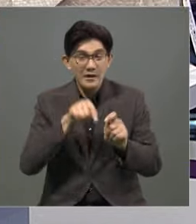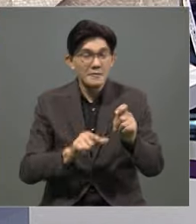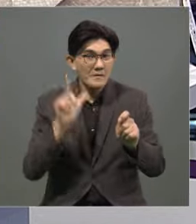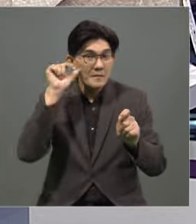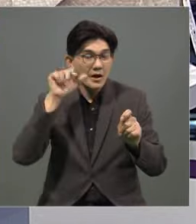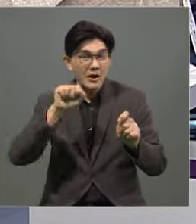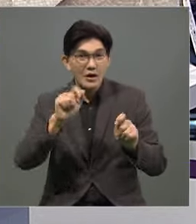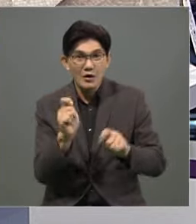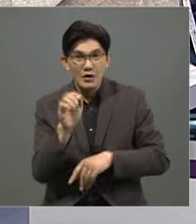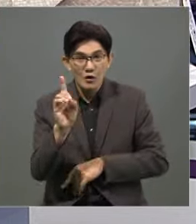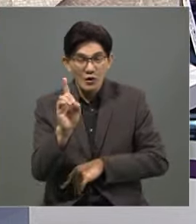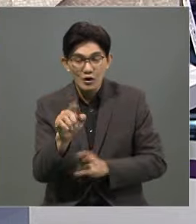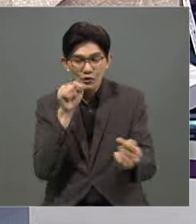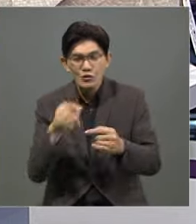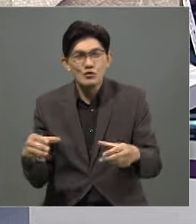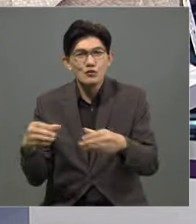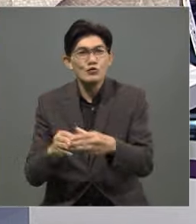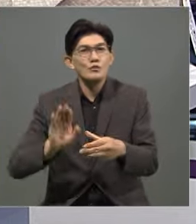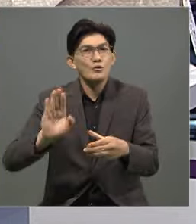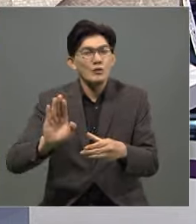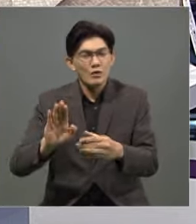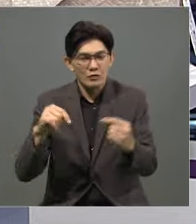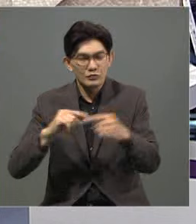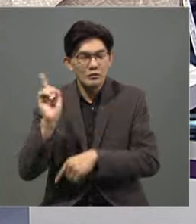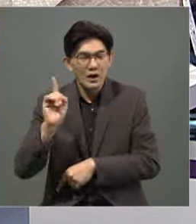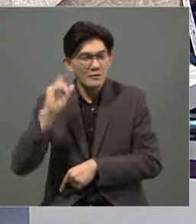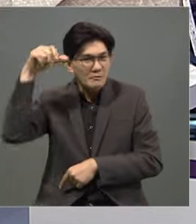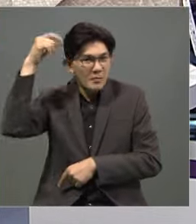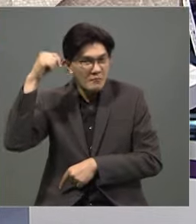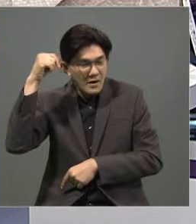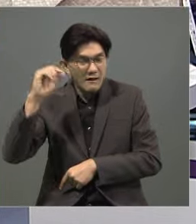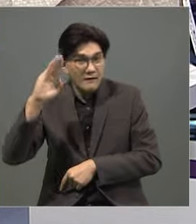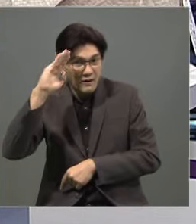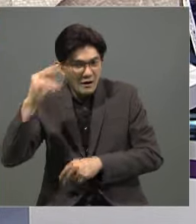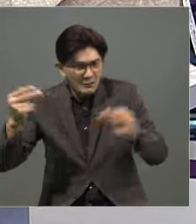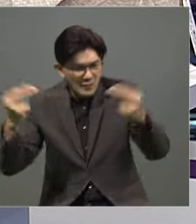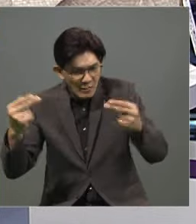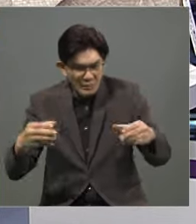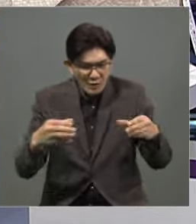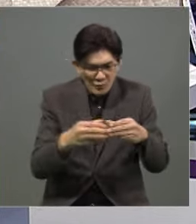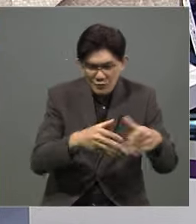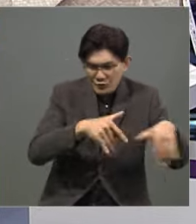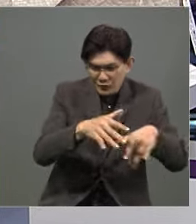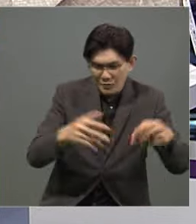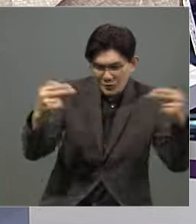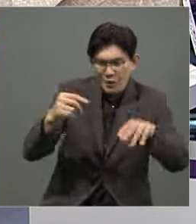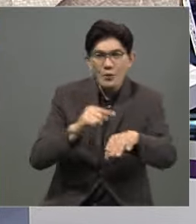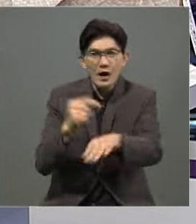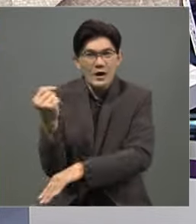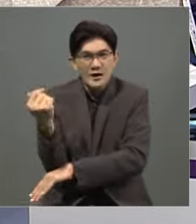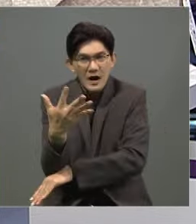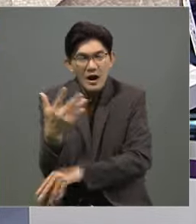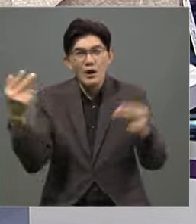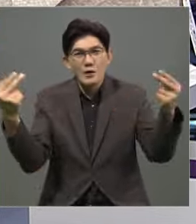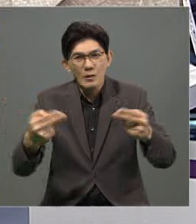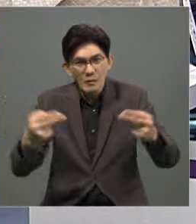ปะทะกันนะครับของกลุ่มชนกลุ่มน้อยต่อต้านรัฐบาลนะครับกับทหารเมียนมาร์นะครับปะทะกันที่นั่นตั้งแต่ตอน 5:00นนะครับมีเสียงสุรบกัน